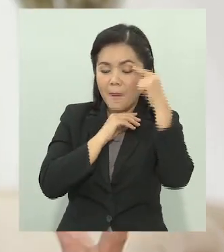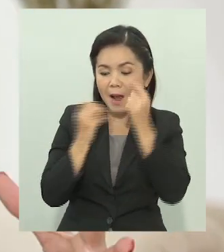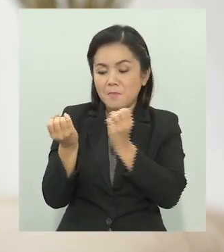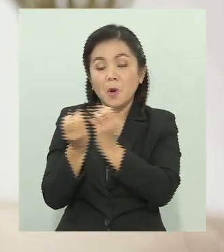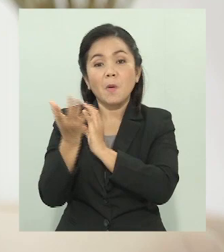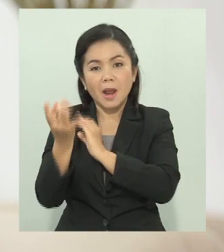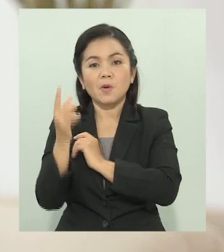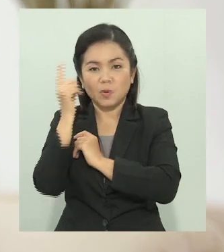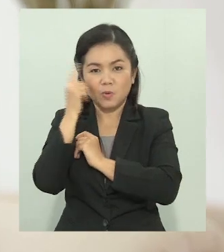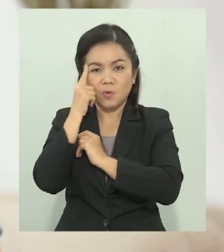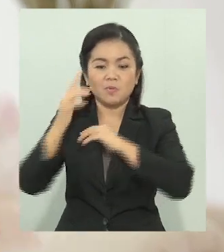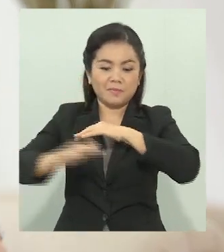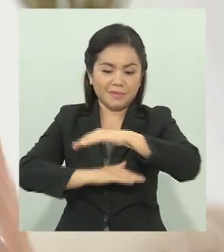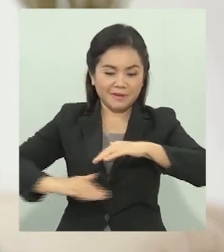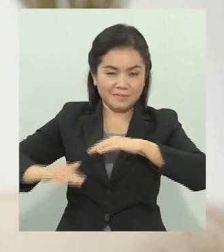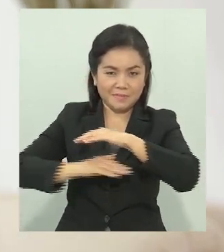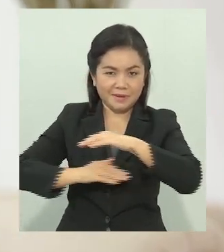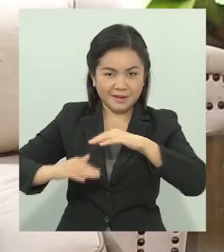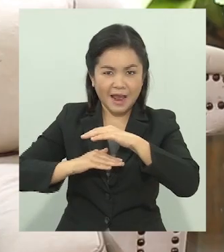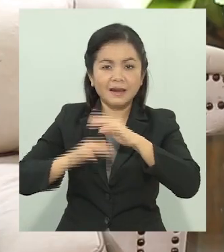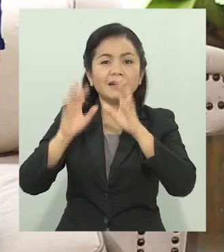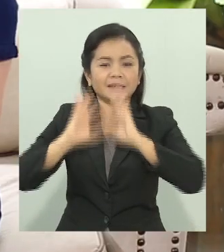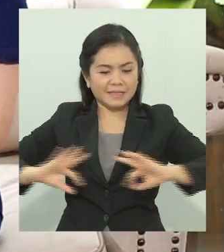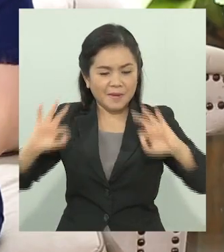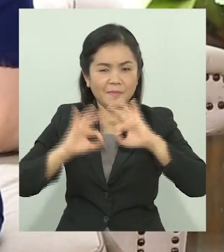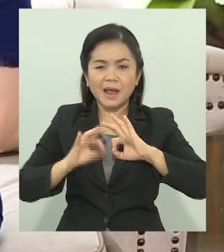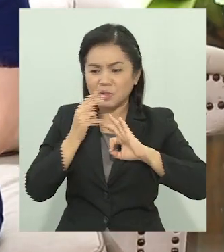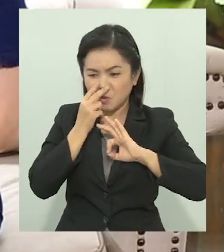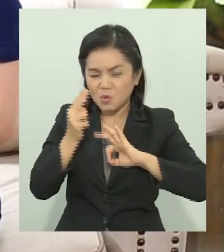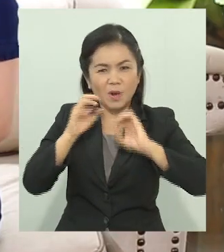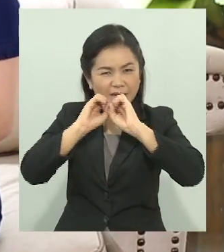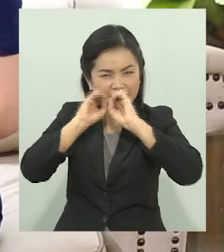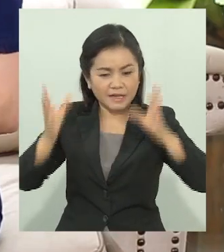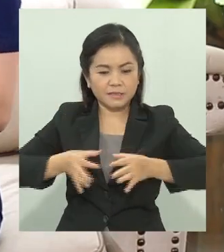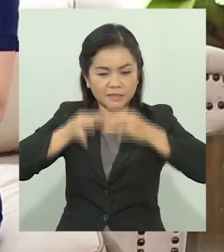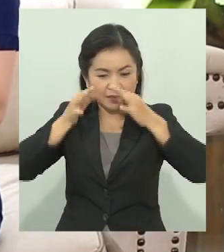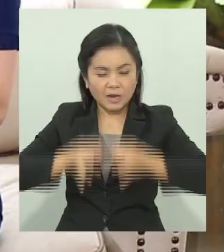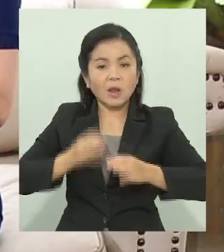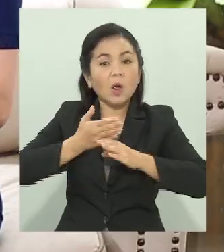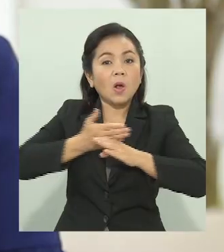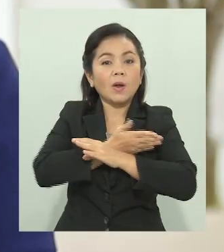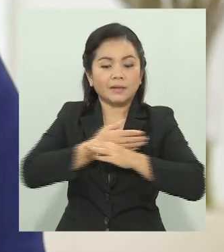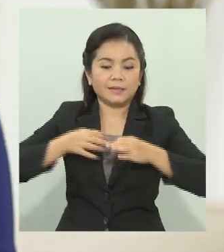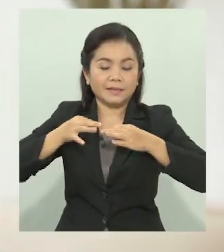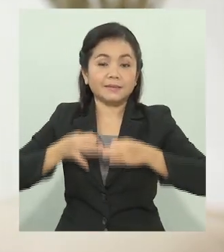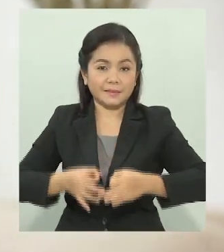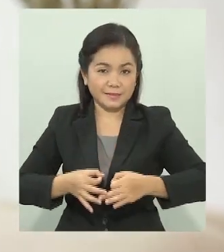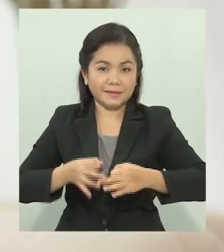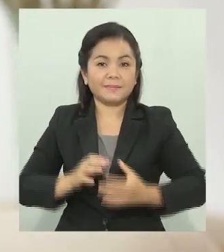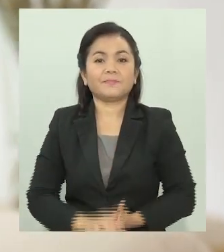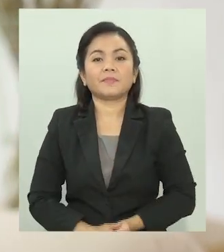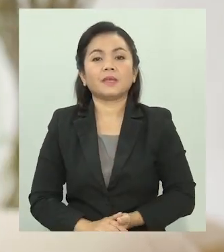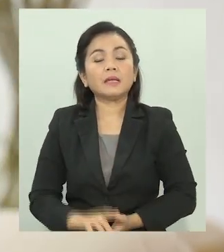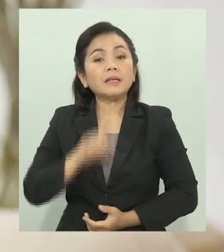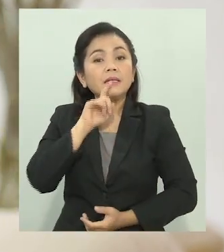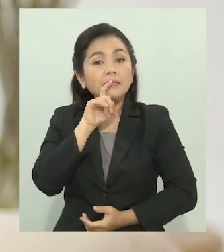แต่ก็ควรจะต้องเลือกทางที่ดีที่สุด ให้ด ี ที่สุดมองซ้ายมองขวาให้ดี ค่ะ อะไรประมาณนั้นนะครับ ทีนี้การทำศั